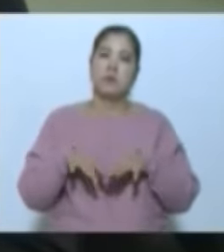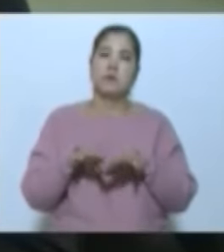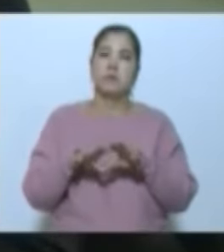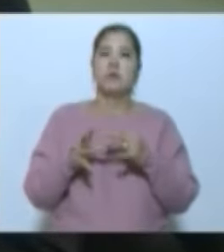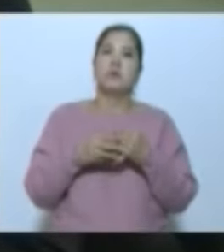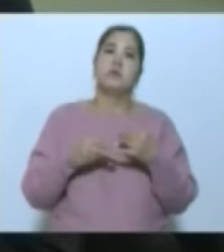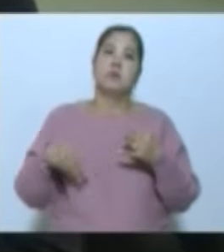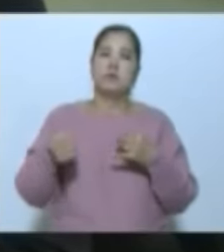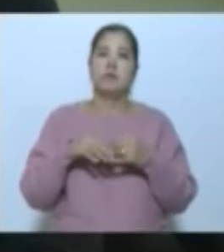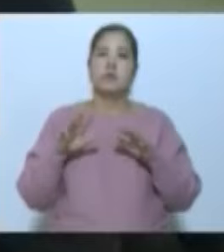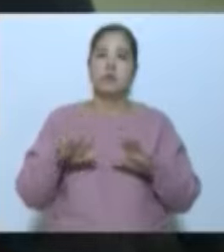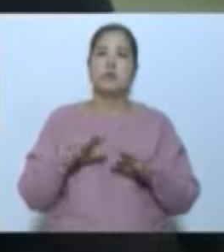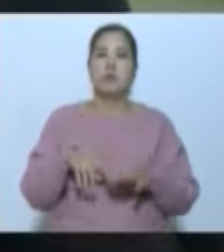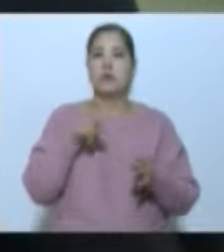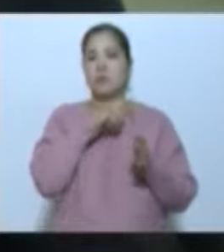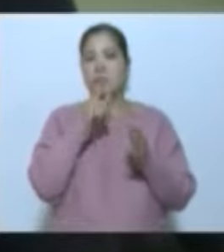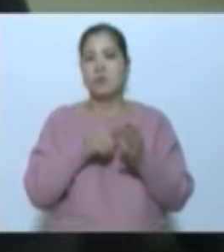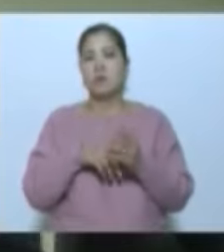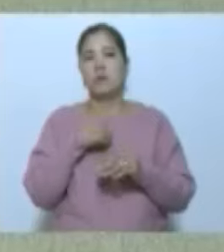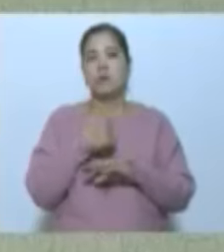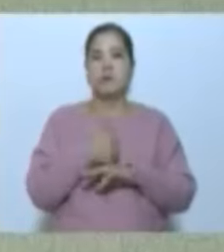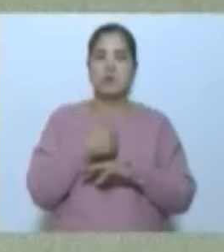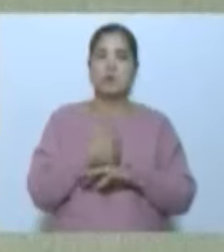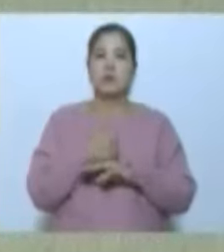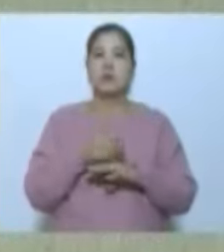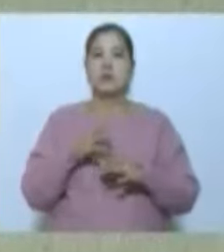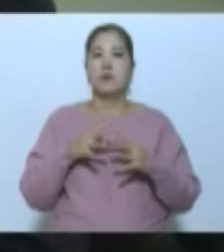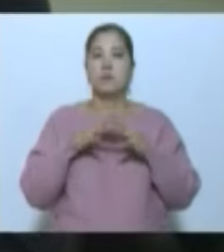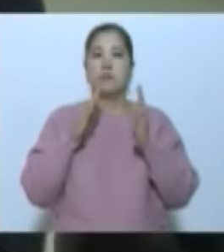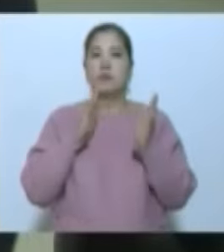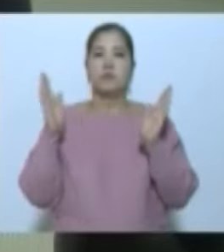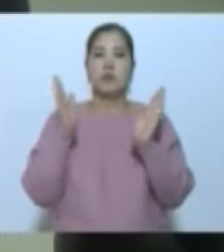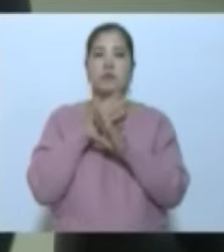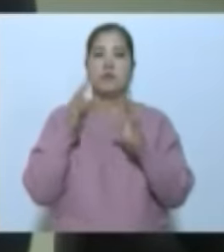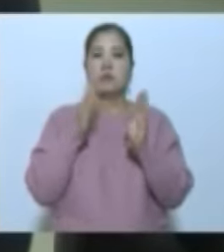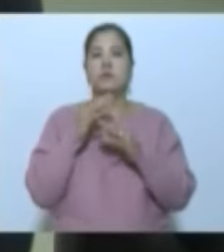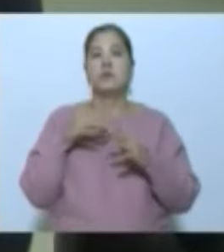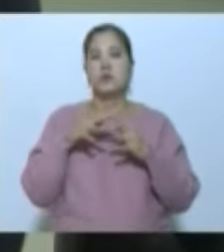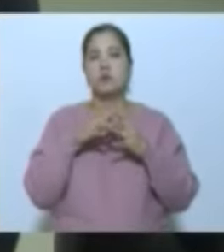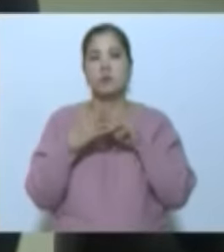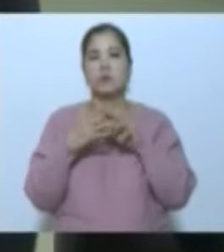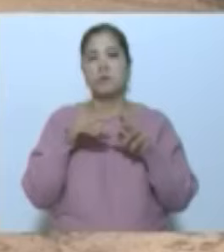песков мы внесли этот вопрос в список руководителей управления природных ресурсов и регулирования природопользования.